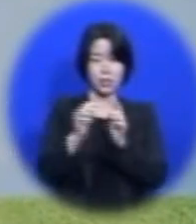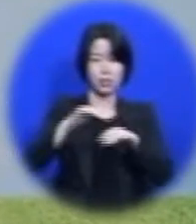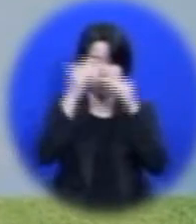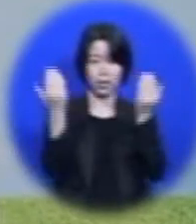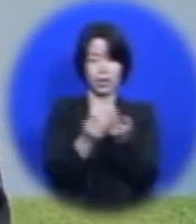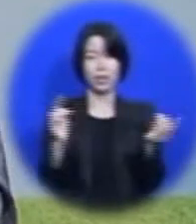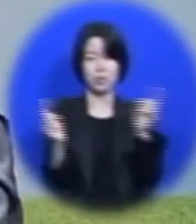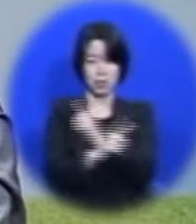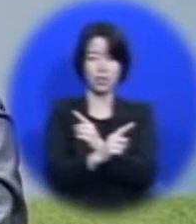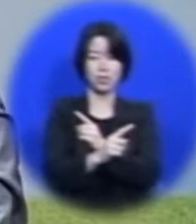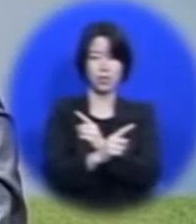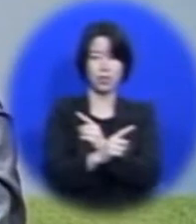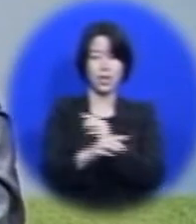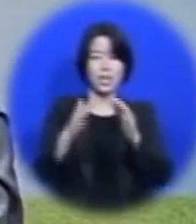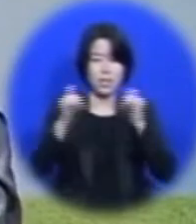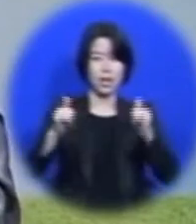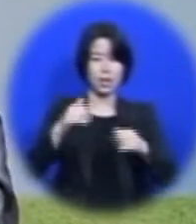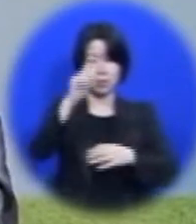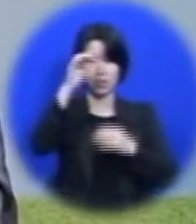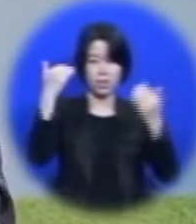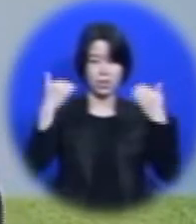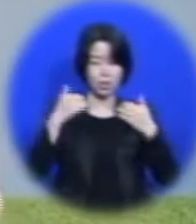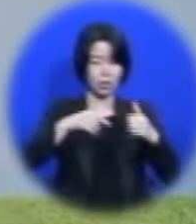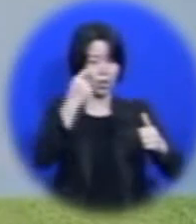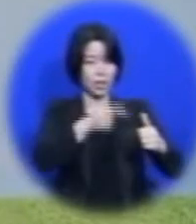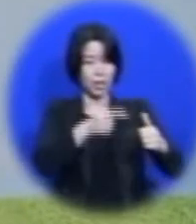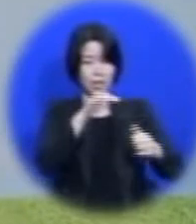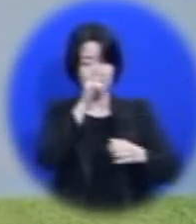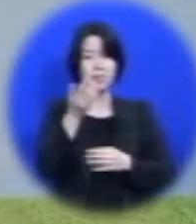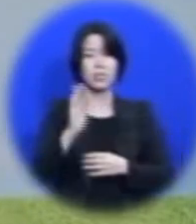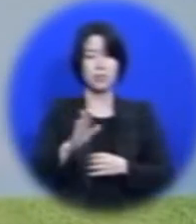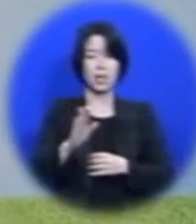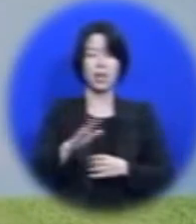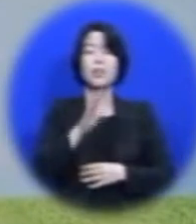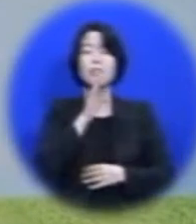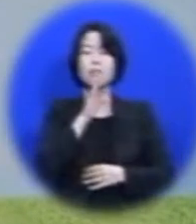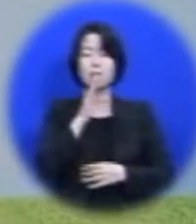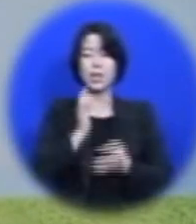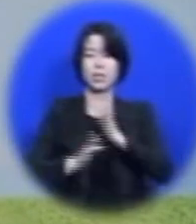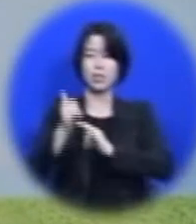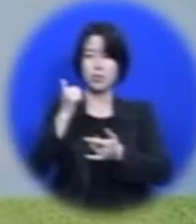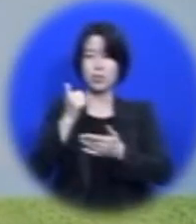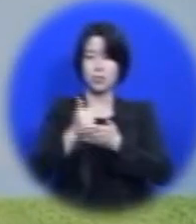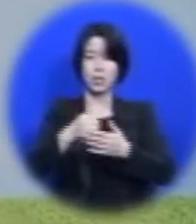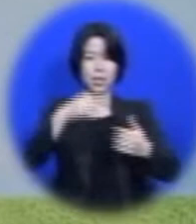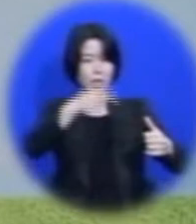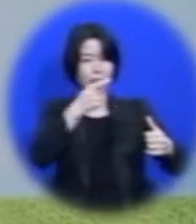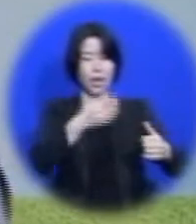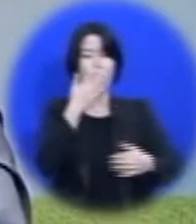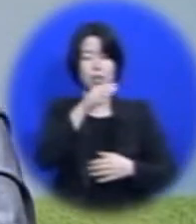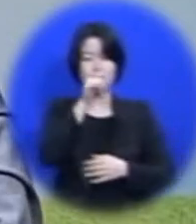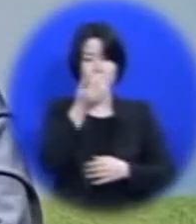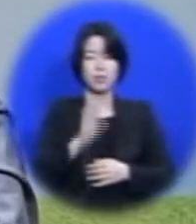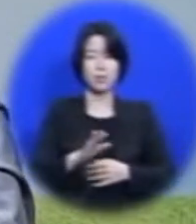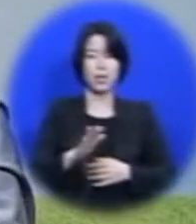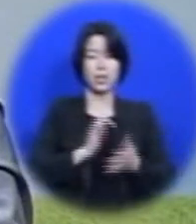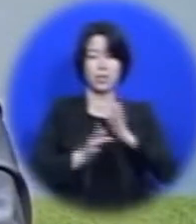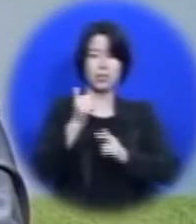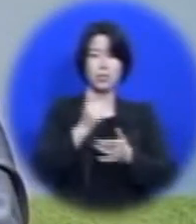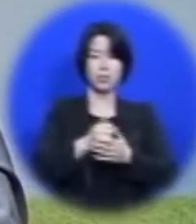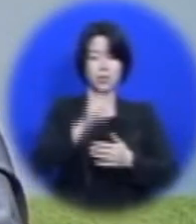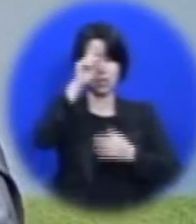삭개오를 손가락질했지만 정말 손가락질할 분은 예수님 그분이신데도 예수님은 삭개오에게